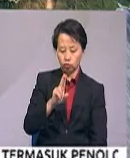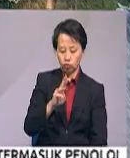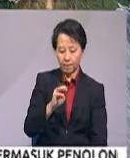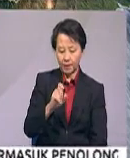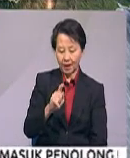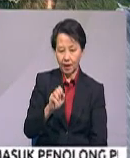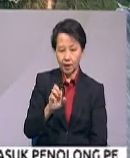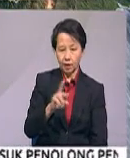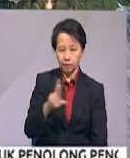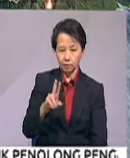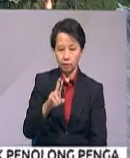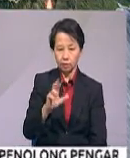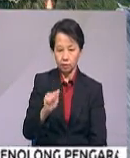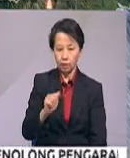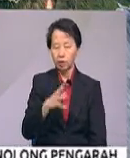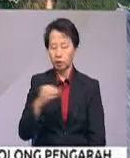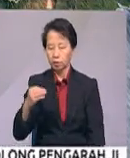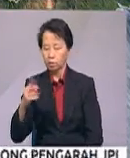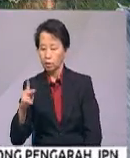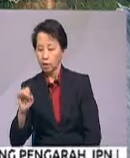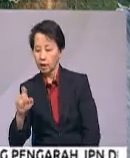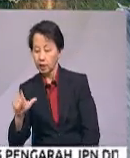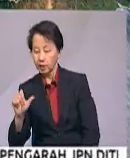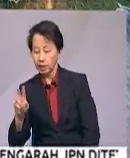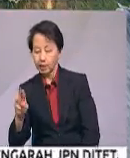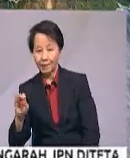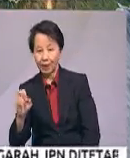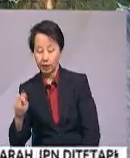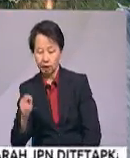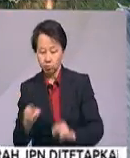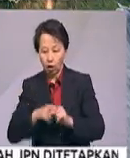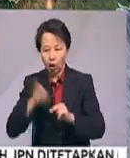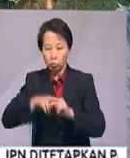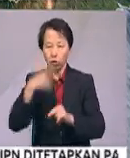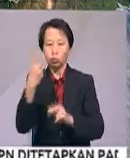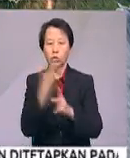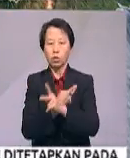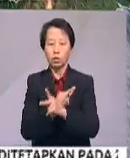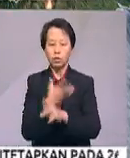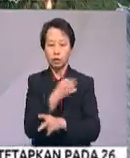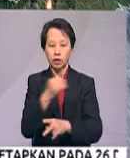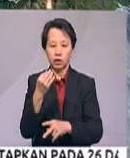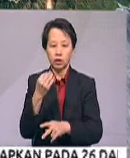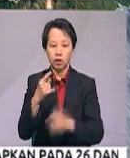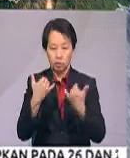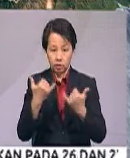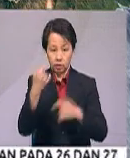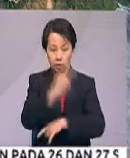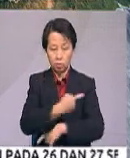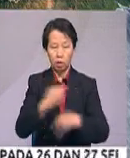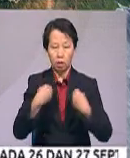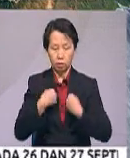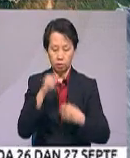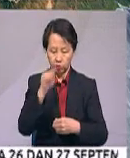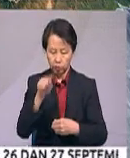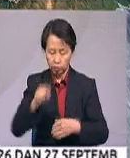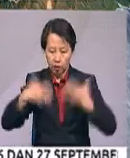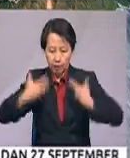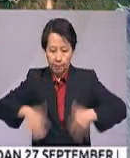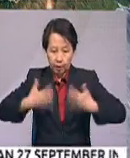telah menunjukkan peningkatan sehingga dua kali ganda berbanding hari sebelum ini dan hari ini mencatatkan jumlah titik panas